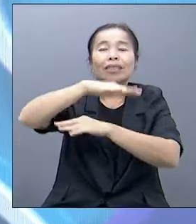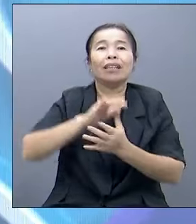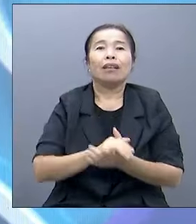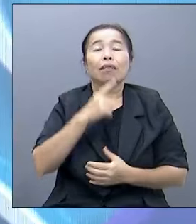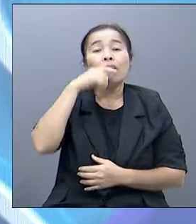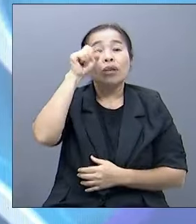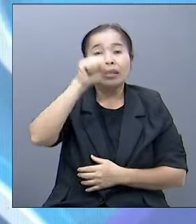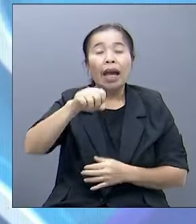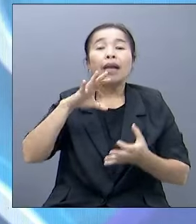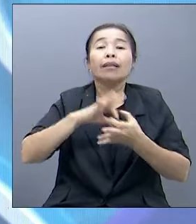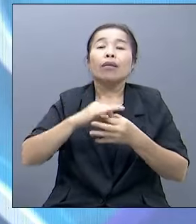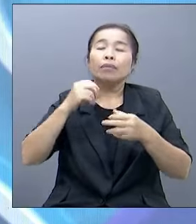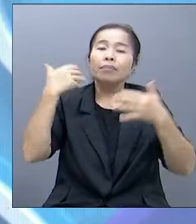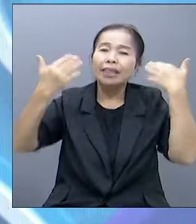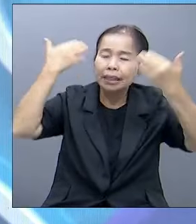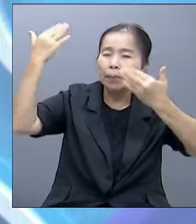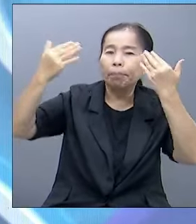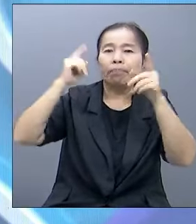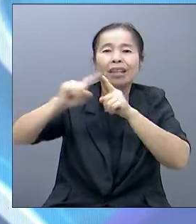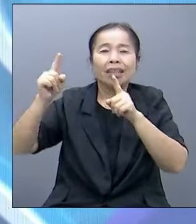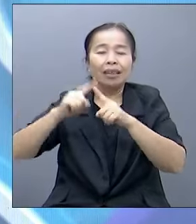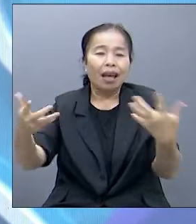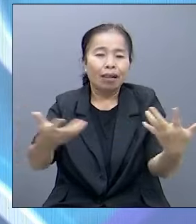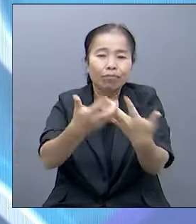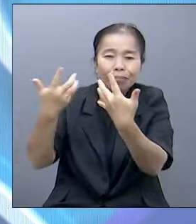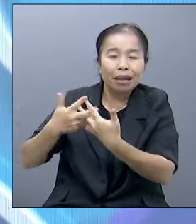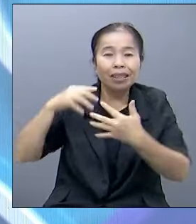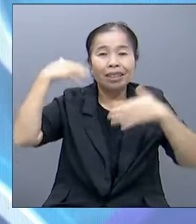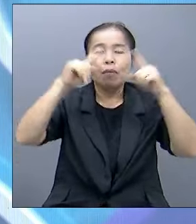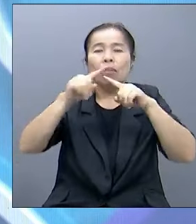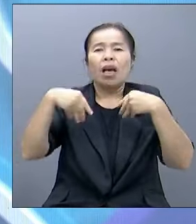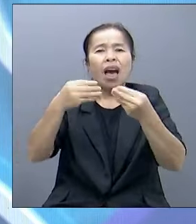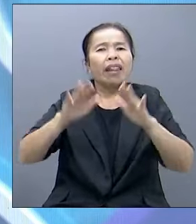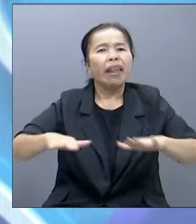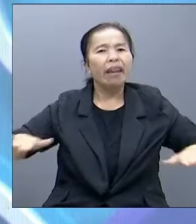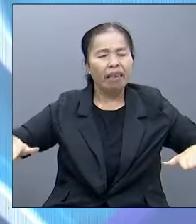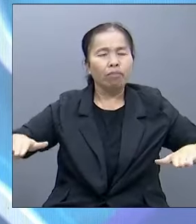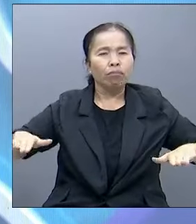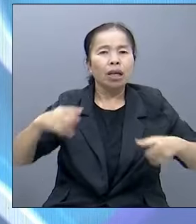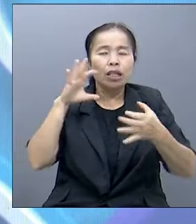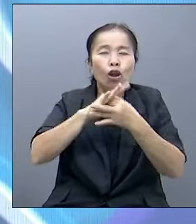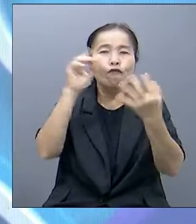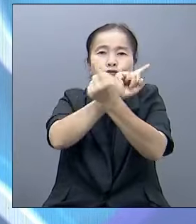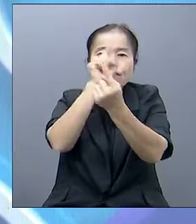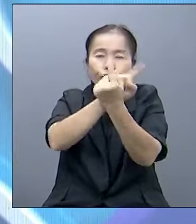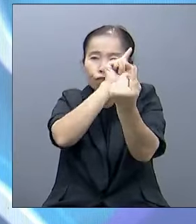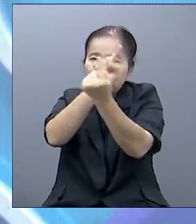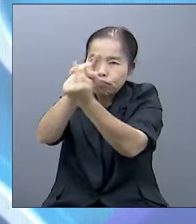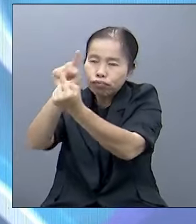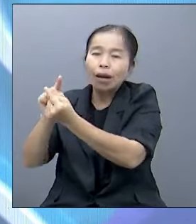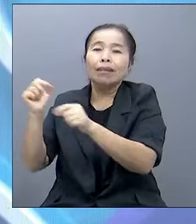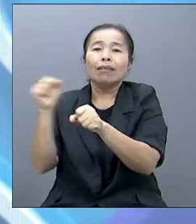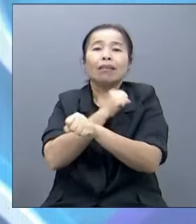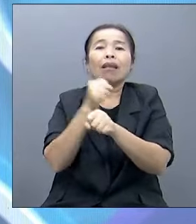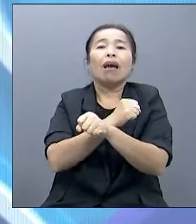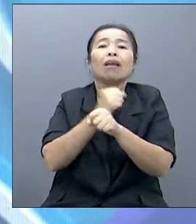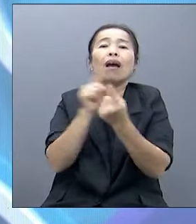มหรือว่าพวกเขาเรียกว่ากิจกรรมแบบนี้มันเสริมพัฒนาการเด็กในเรื่องของการเข้าสังคมนะ ใช่ ในยุคนึงเนี่ยคือสมั